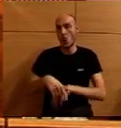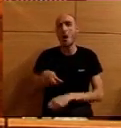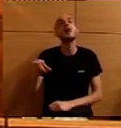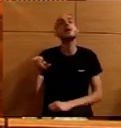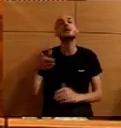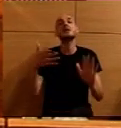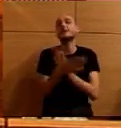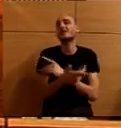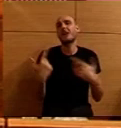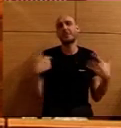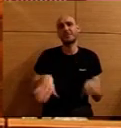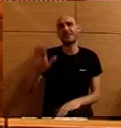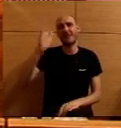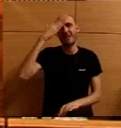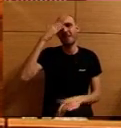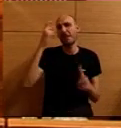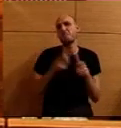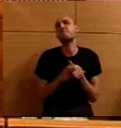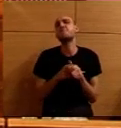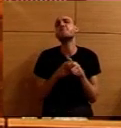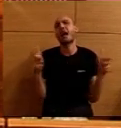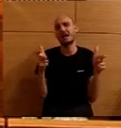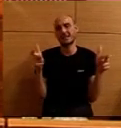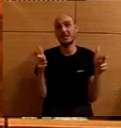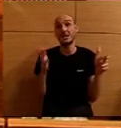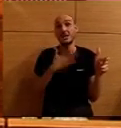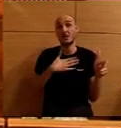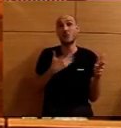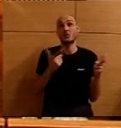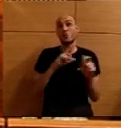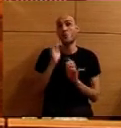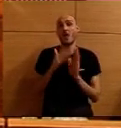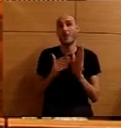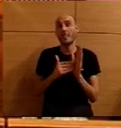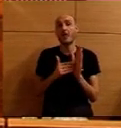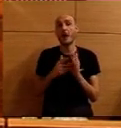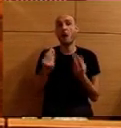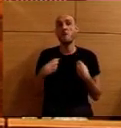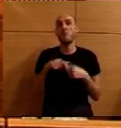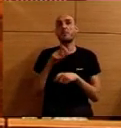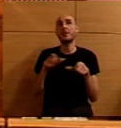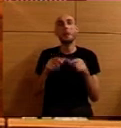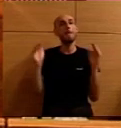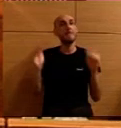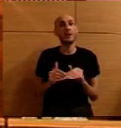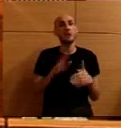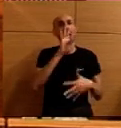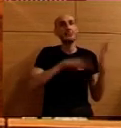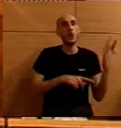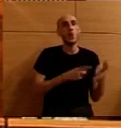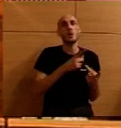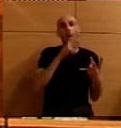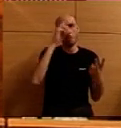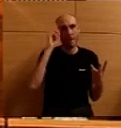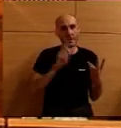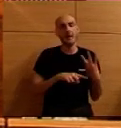i estem parlant d'un territori que té menys població que Andalusia, que Madrid i que Catalunya. En aquesta mateixa època tenim territoris